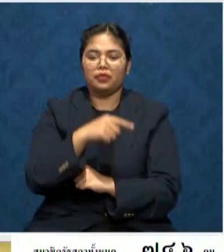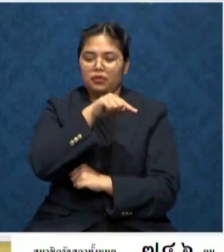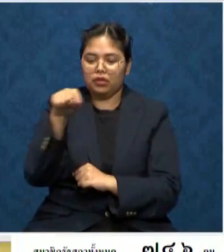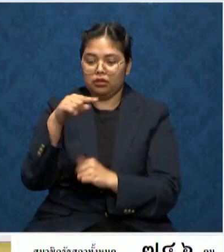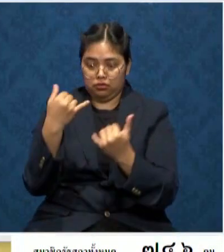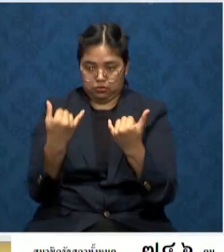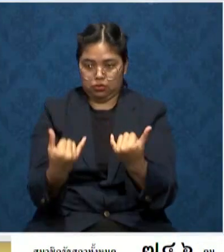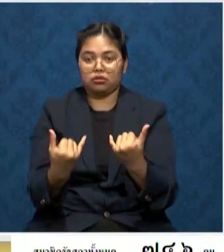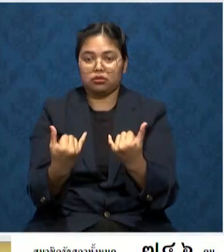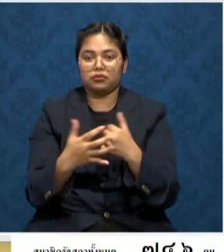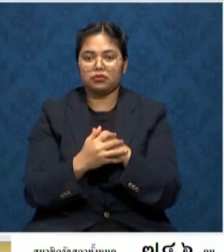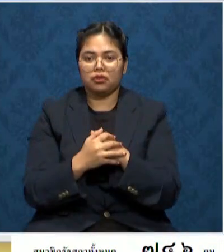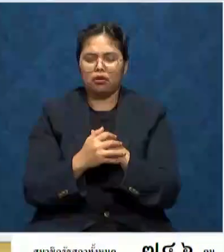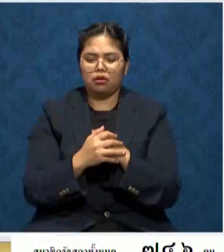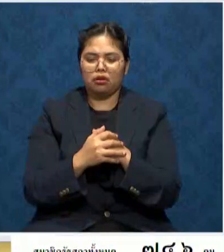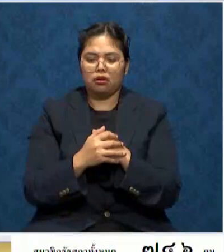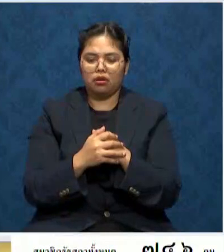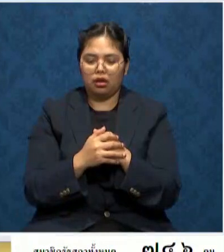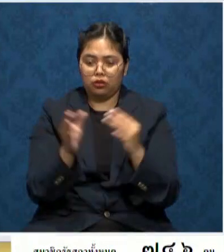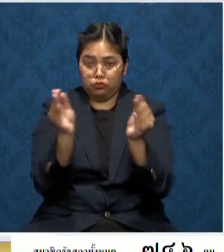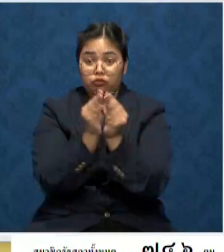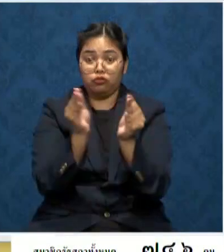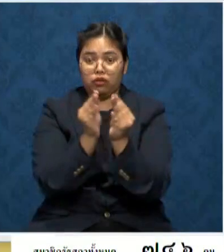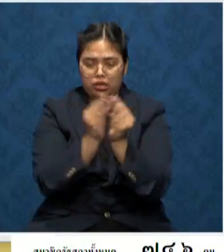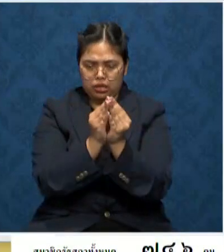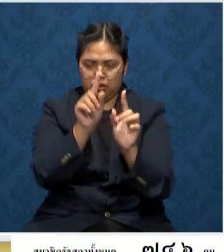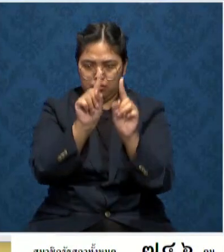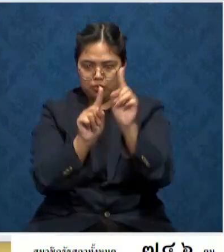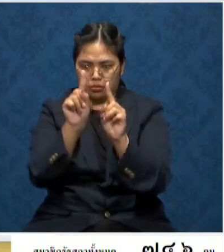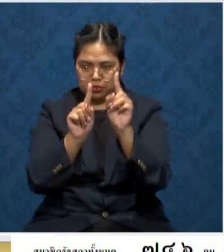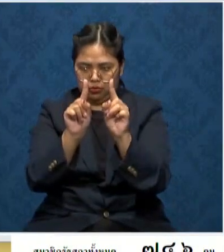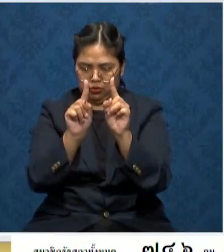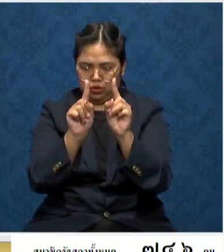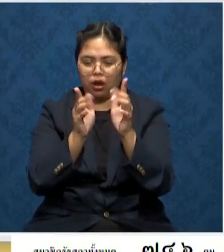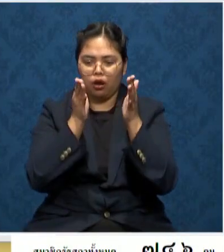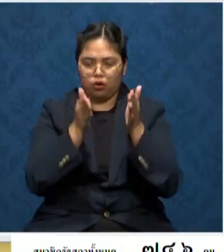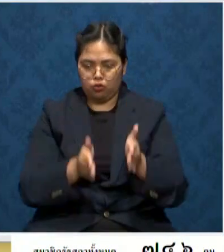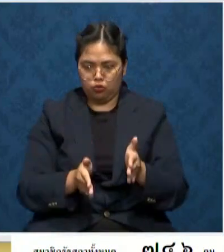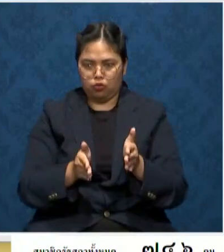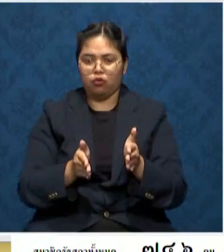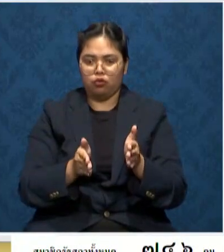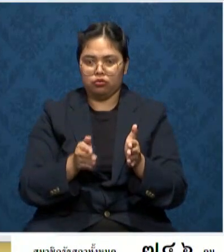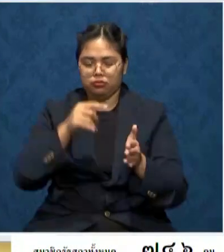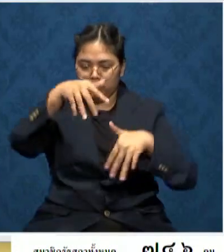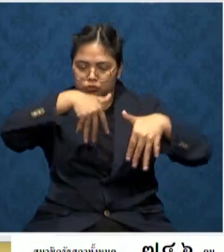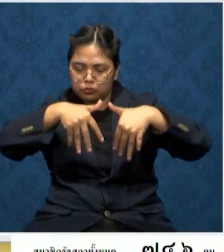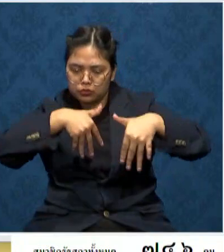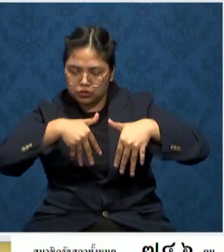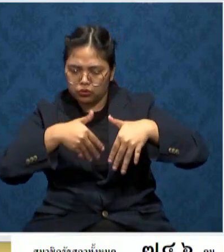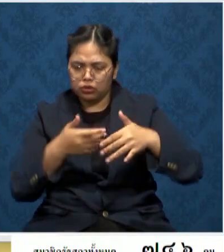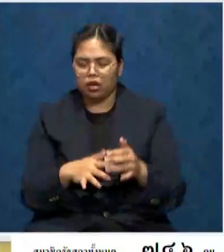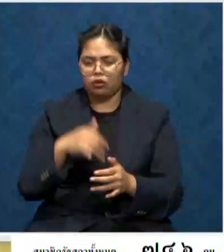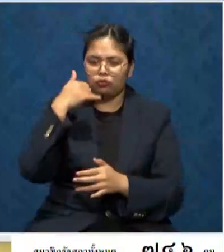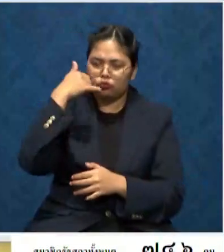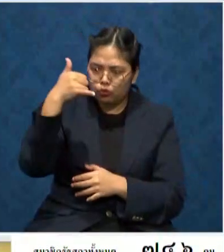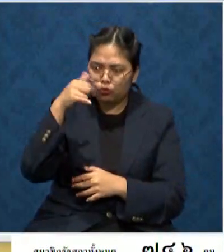งปัจจุบันเราจะพบว่ามีสิติในการทพี่น้ประชาชนขอคามช่วยเหลือผ่านระบบกู้ชีพจุก